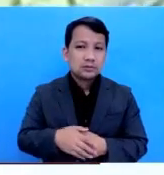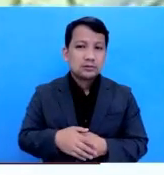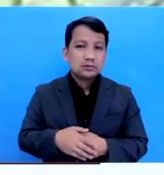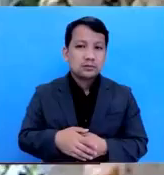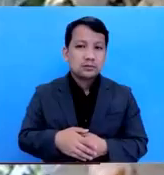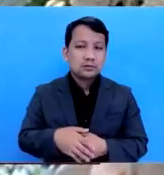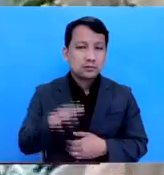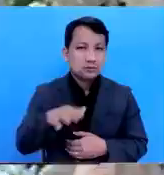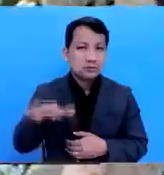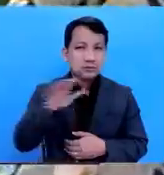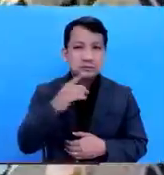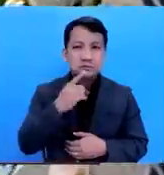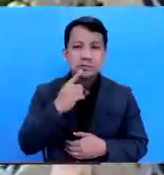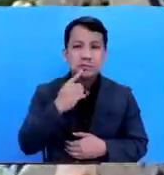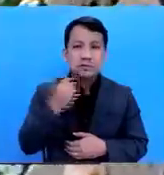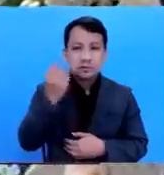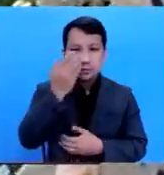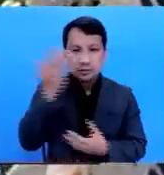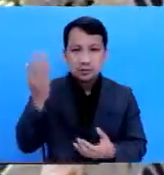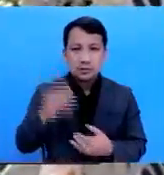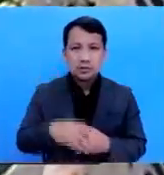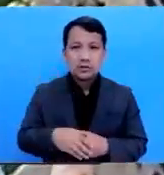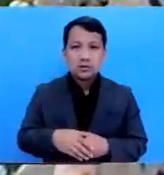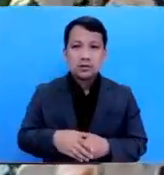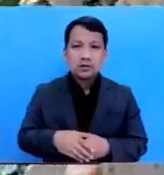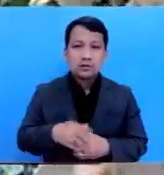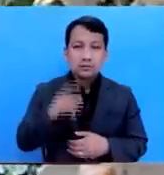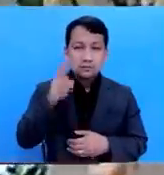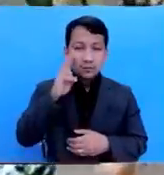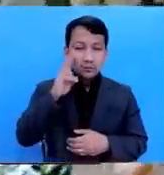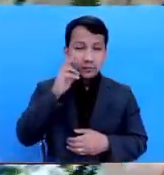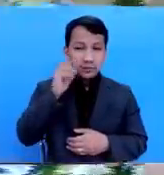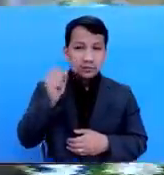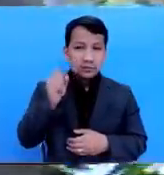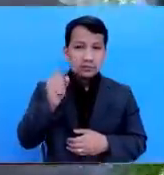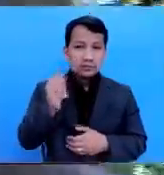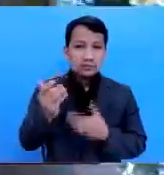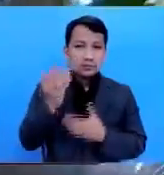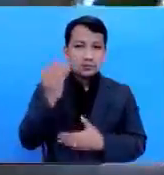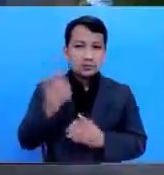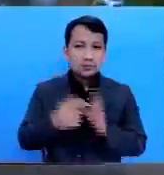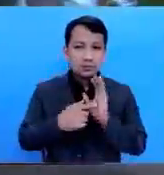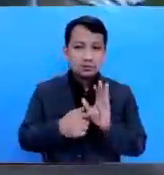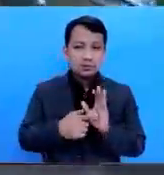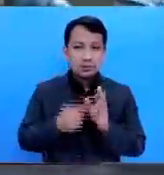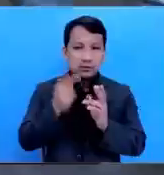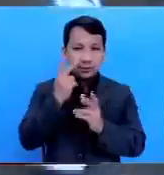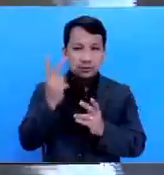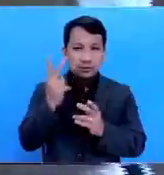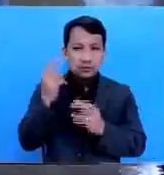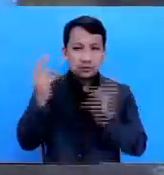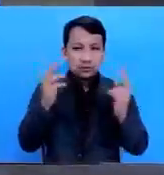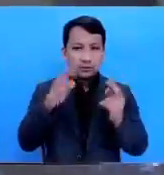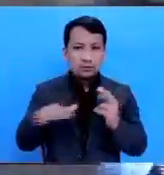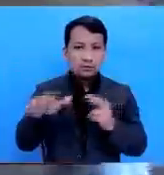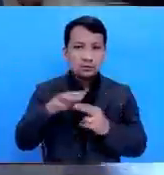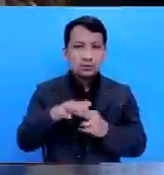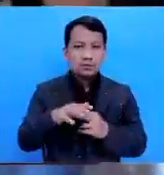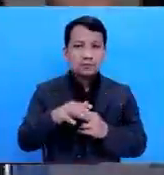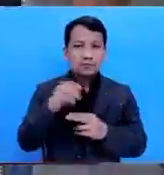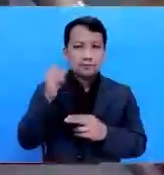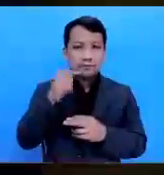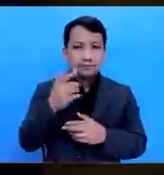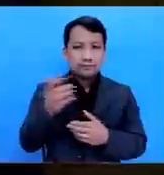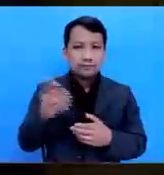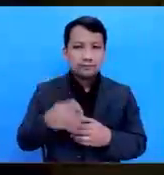already. Pati si star for all seasons, Vilma Santos, ginunita rin ang alaala ng kanyang ate Susan. Alam